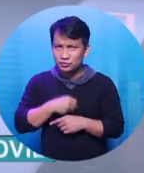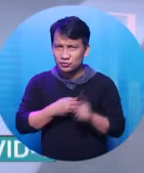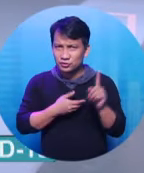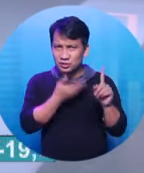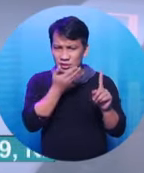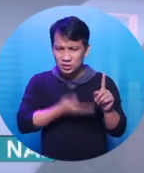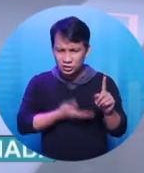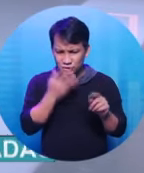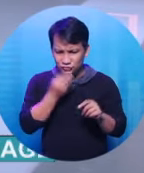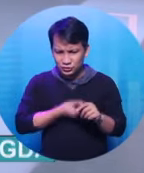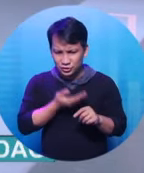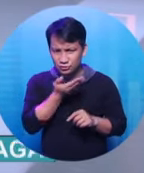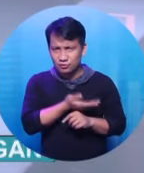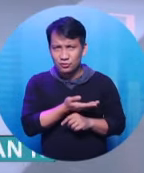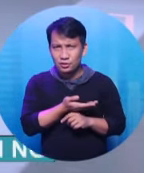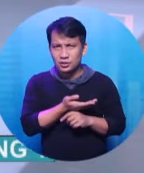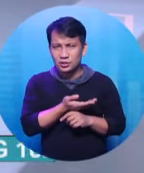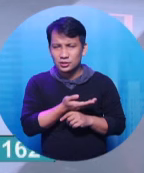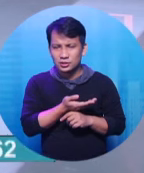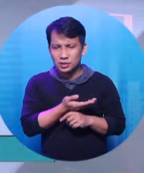itong